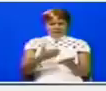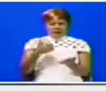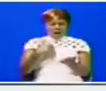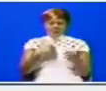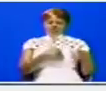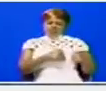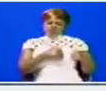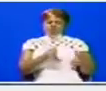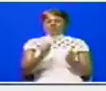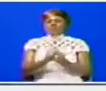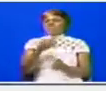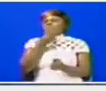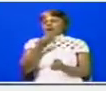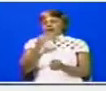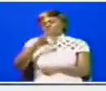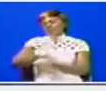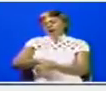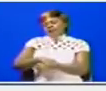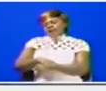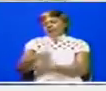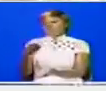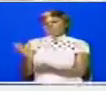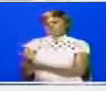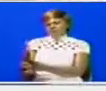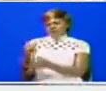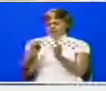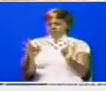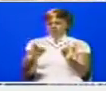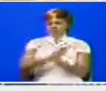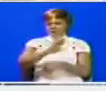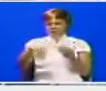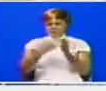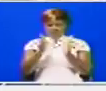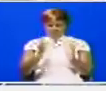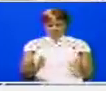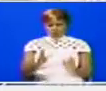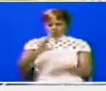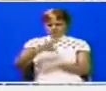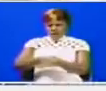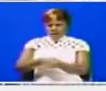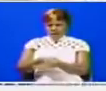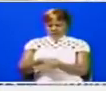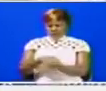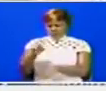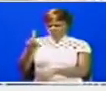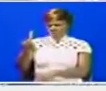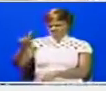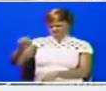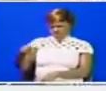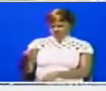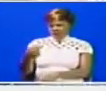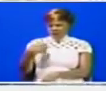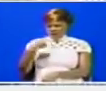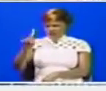wa mapenzi na wavuvi ili wapewe kipaumbele. If everybody is buying the trap at 1000, I